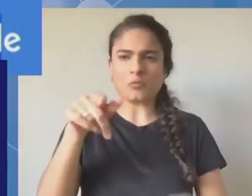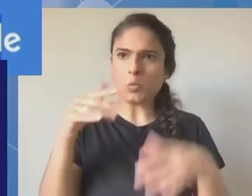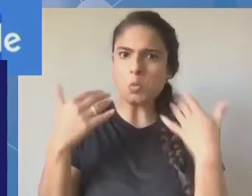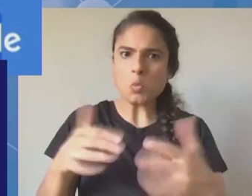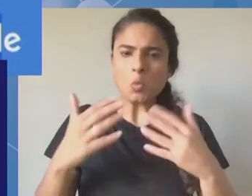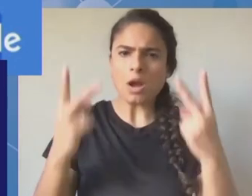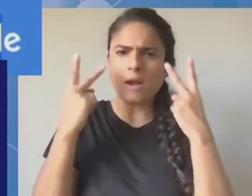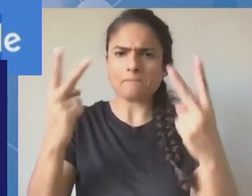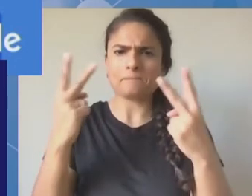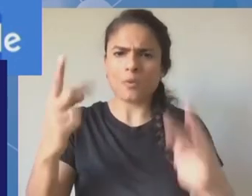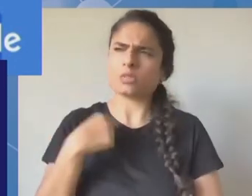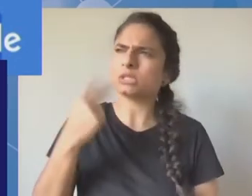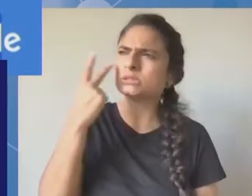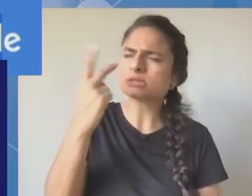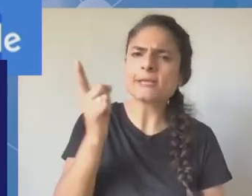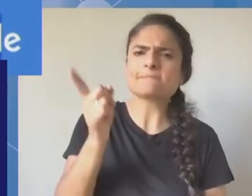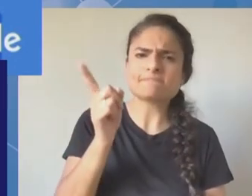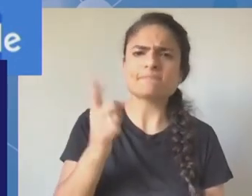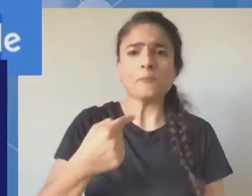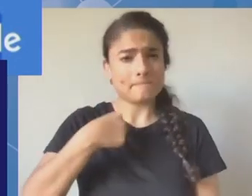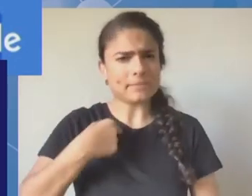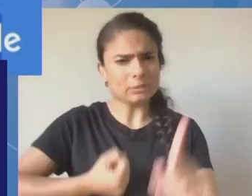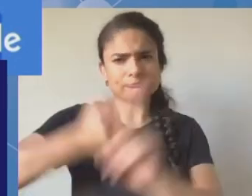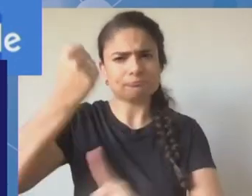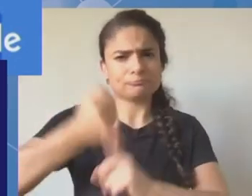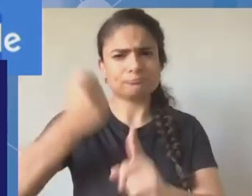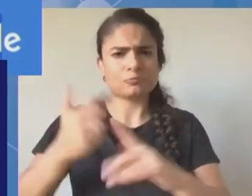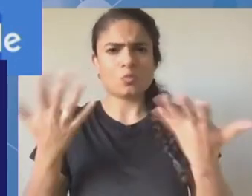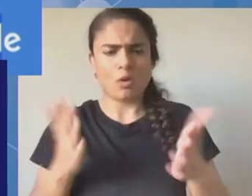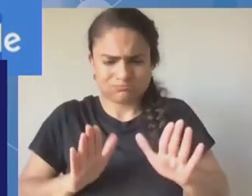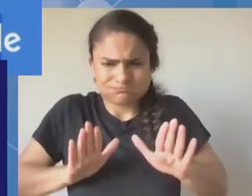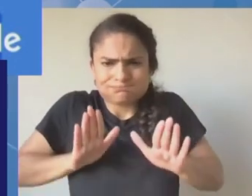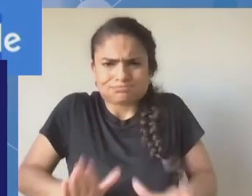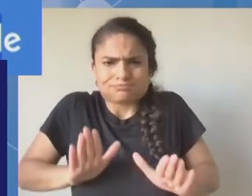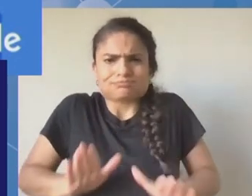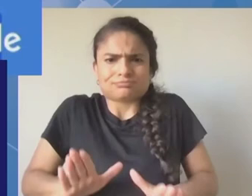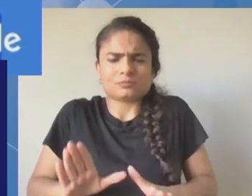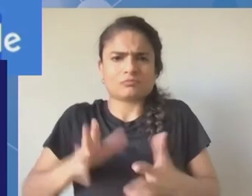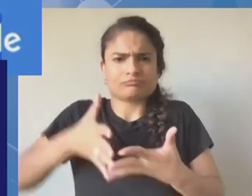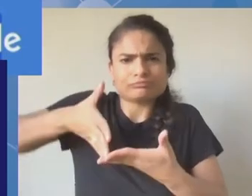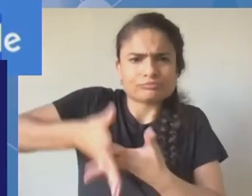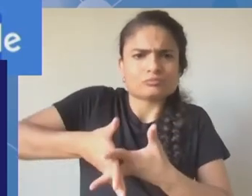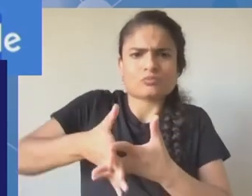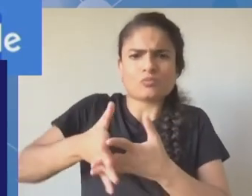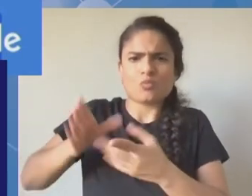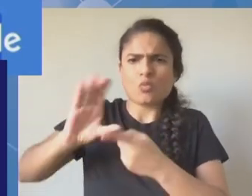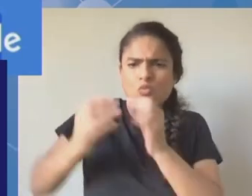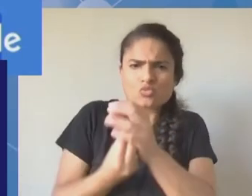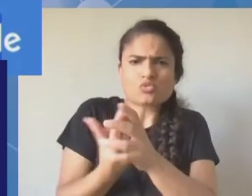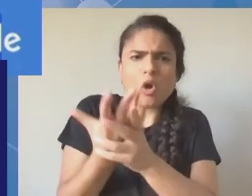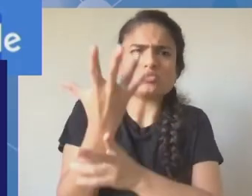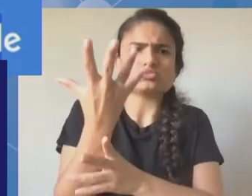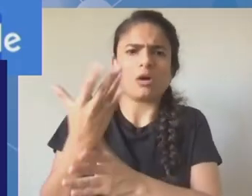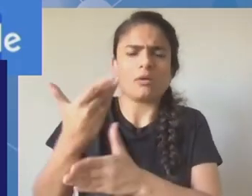的，我是第一次可以在这个论坛出席和沟通的吧。我非常高